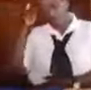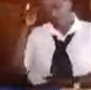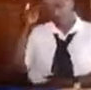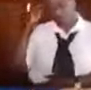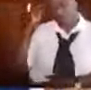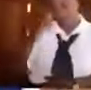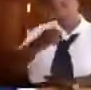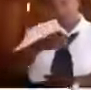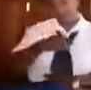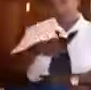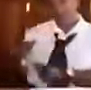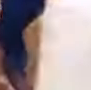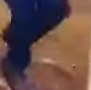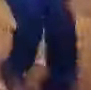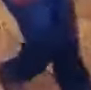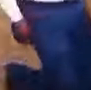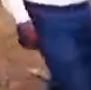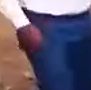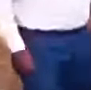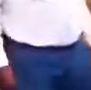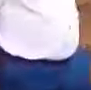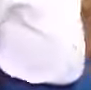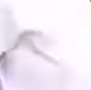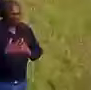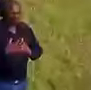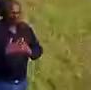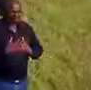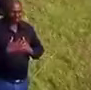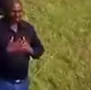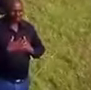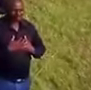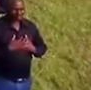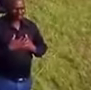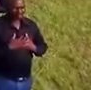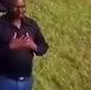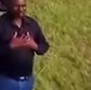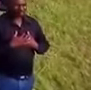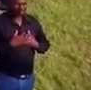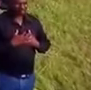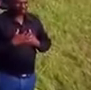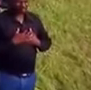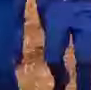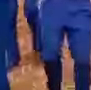inenshishibe inenjikalila fye mulimwe yeye